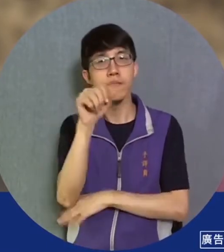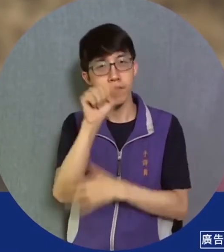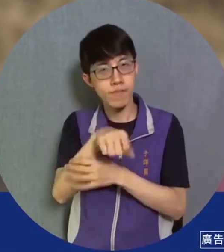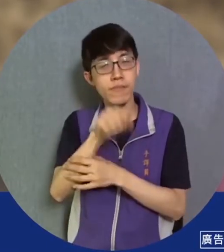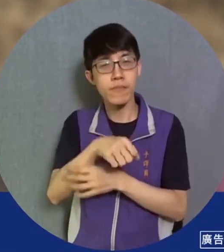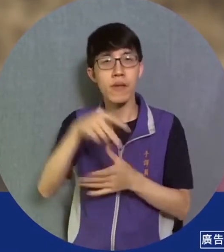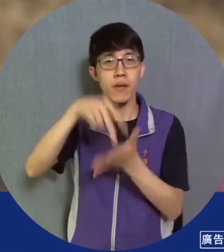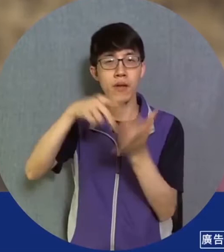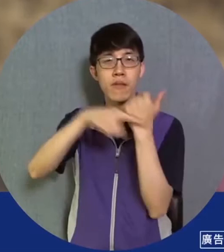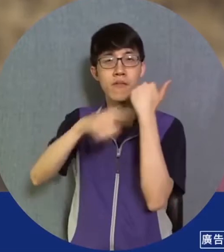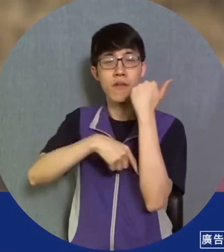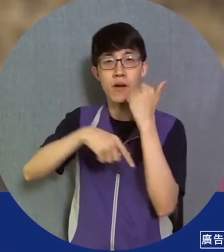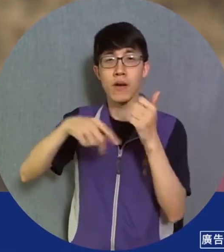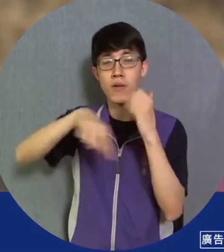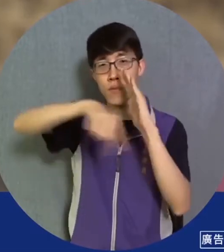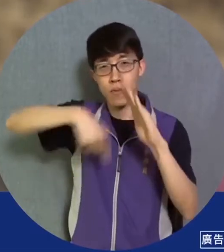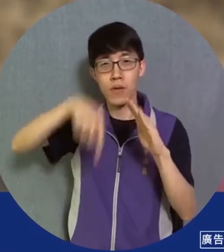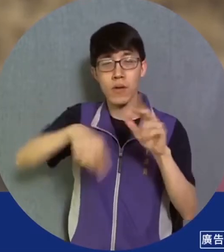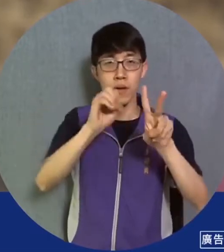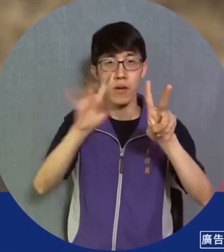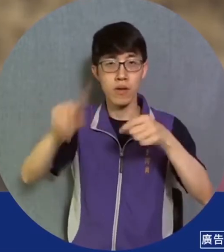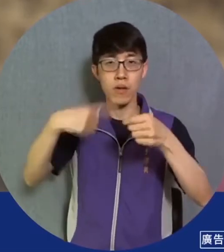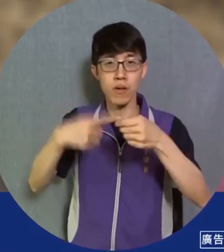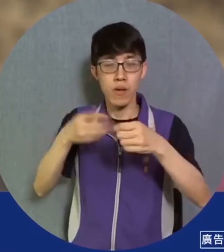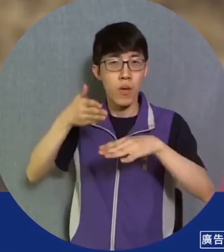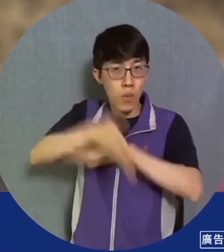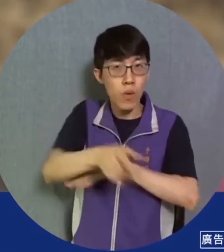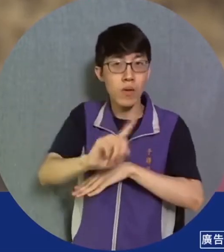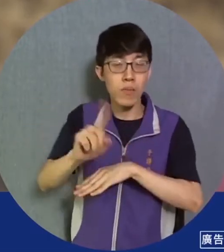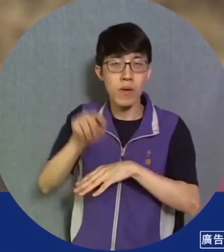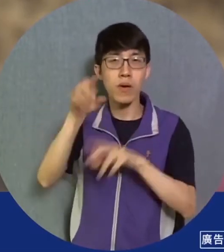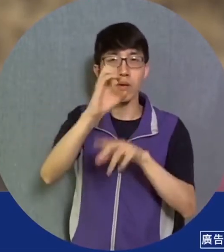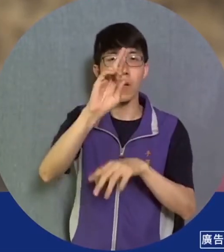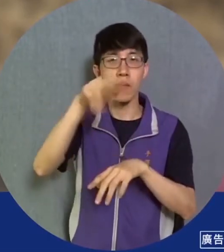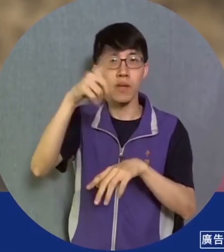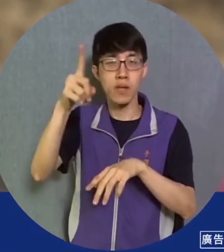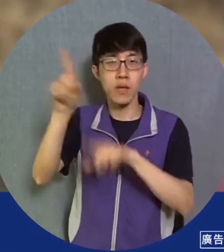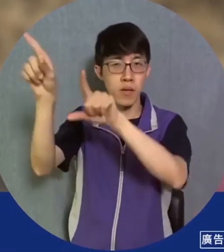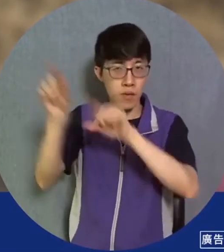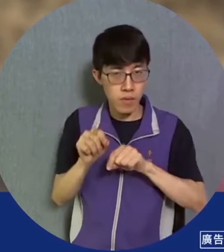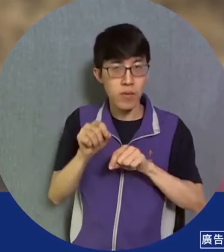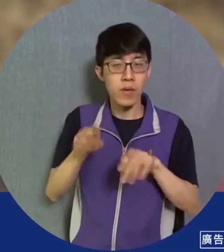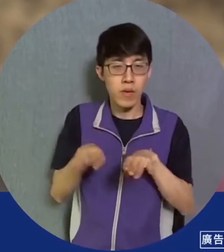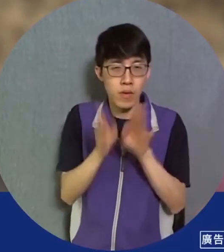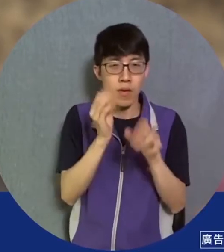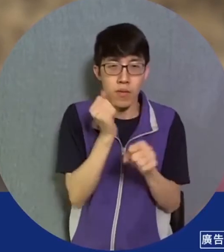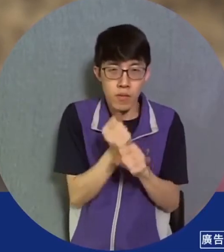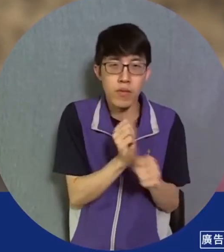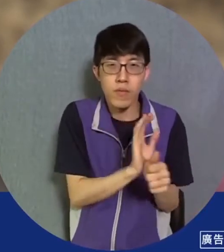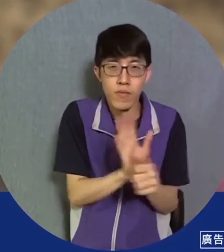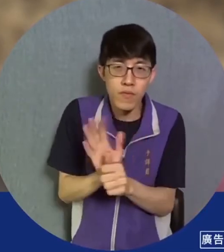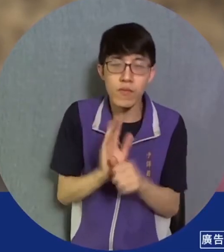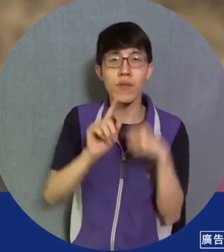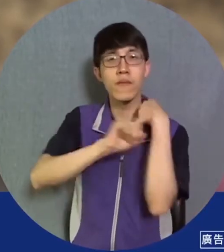在2014年就通过了这个所谓《身心障碍者权利公约》的施行法，让《身心障碍者权利公约》也就是